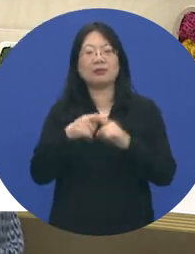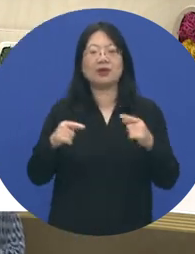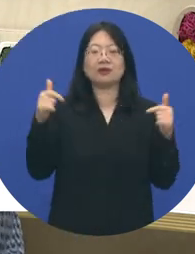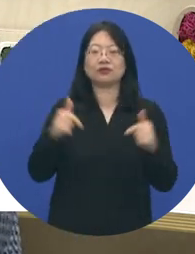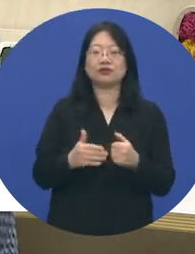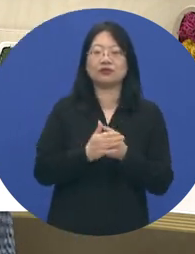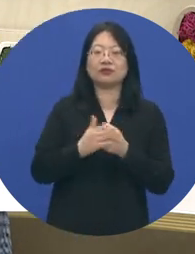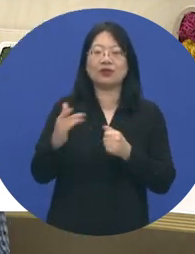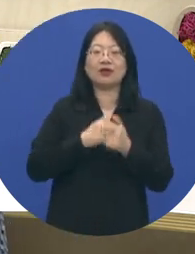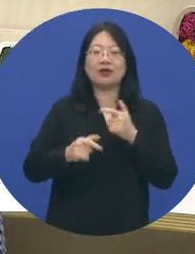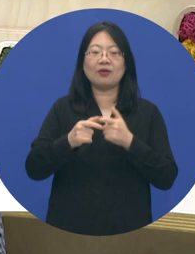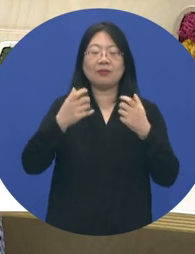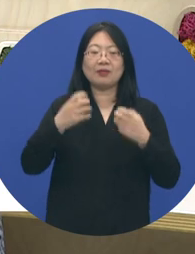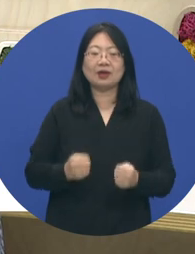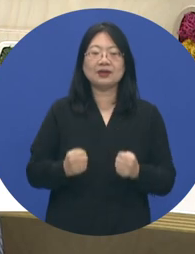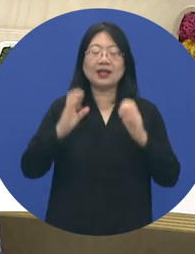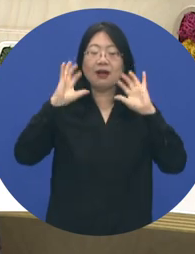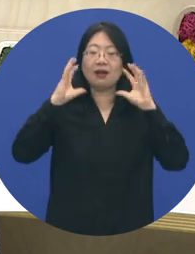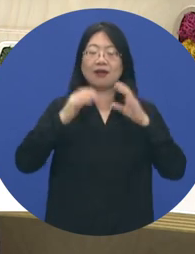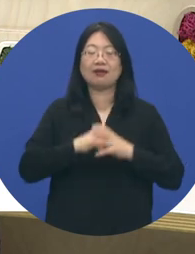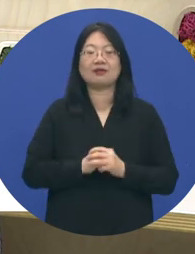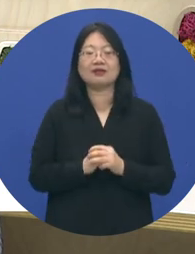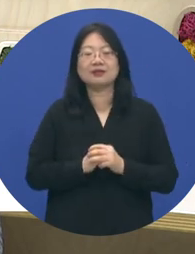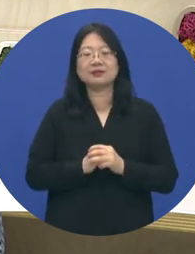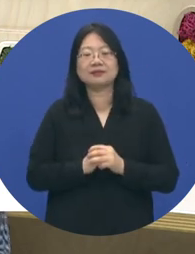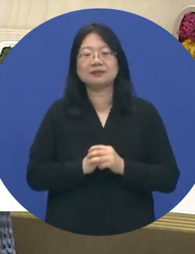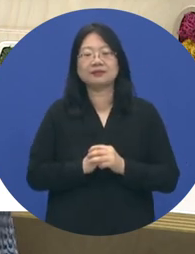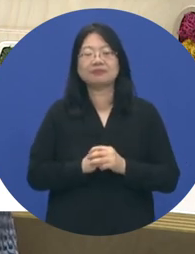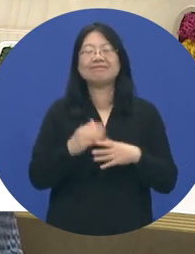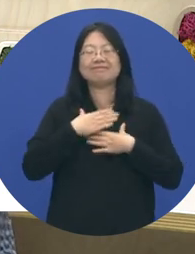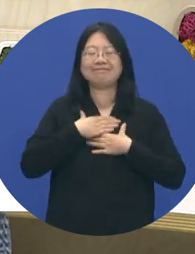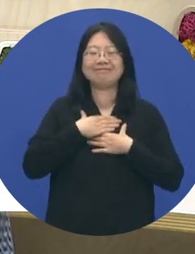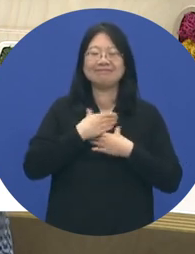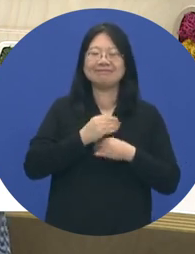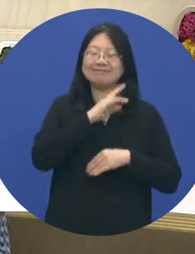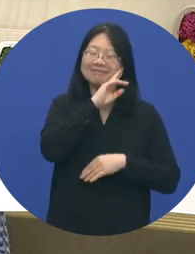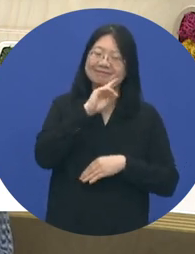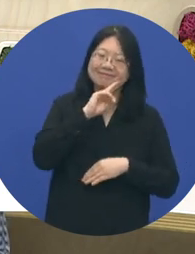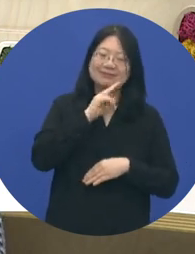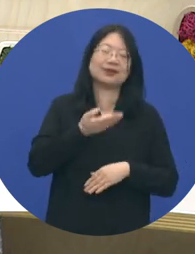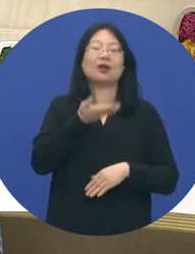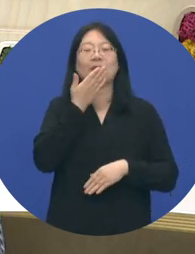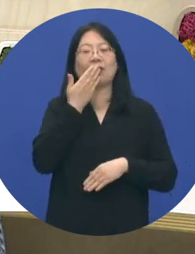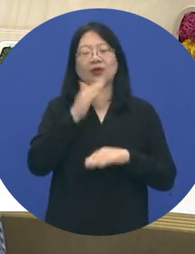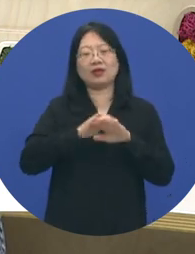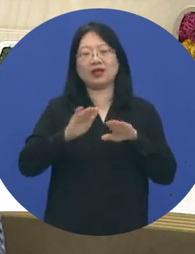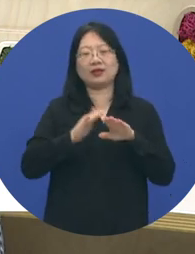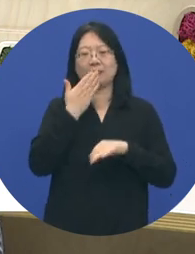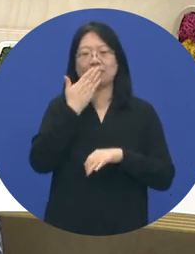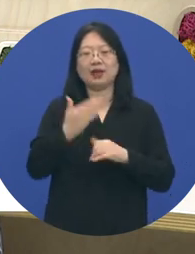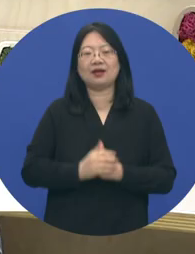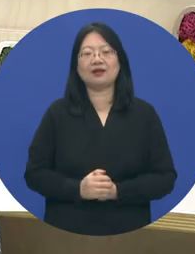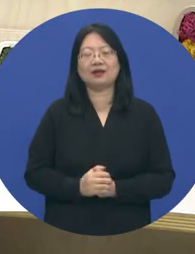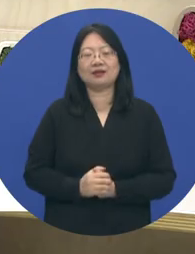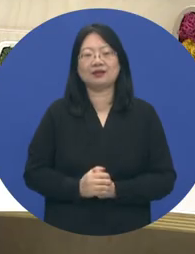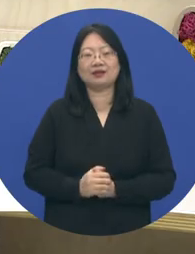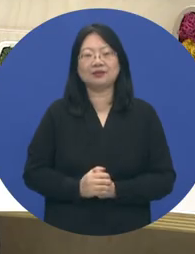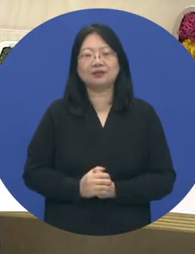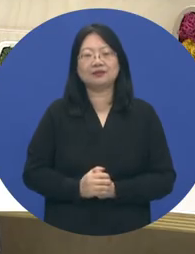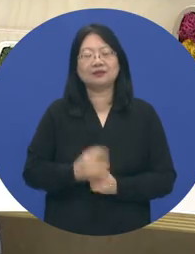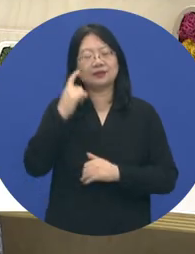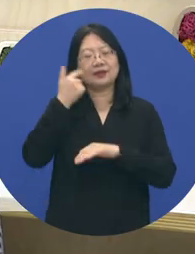거니까 더 많은 아동들이 좀 편하게 먹거리를 여기 센터에서 해결할 수 있도록 이제 이렇게